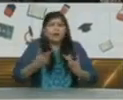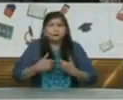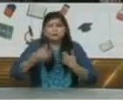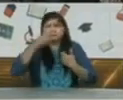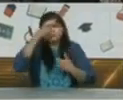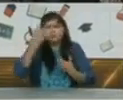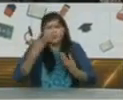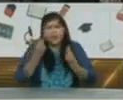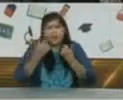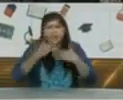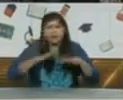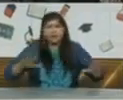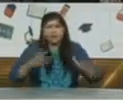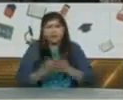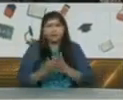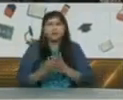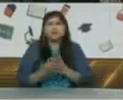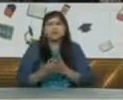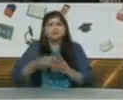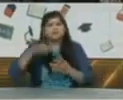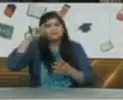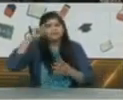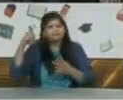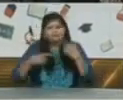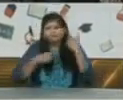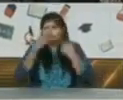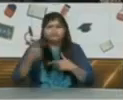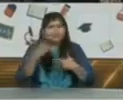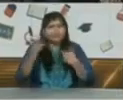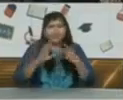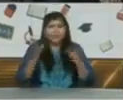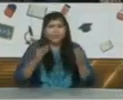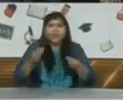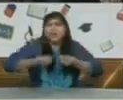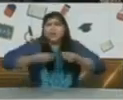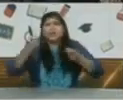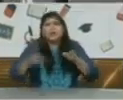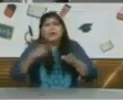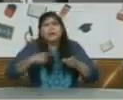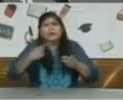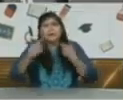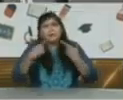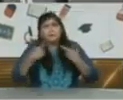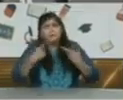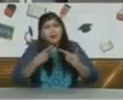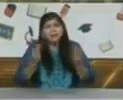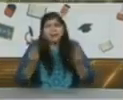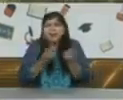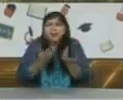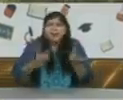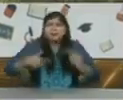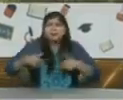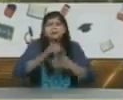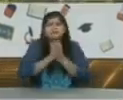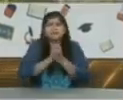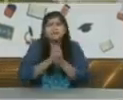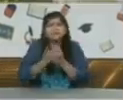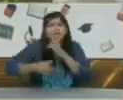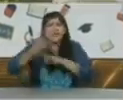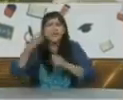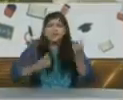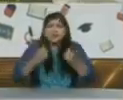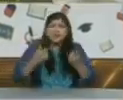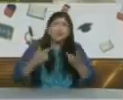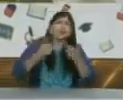तनाव मुक्त जीना चाहिए। छोटी मोटी हल्की फुल्की बातें जो रोज करते थे वैसी करनी चाहिए। देखिए दोस्तों, पहले क्या होता